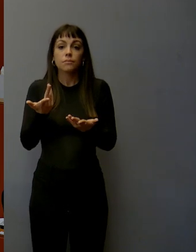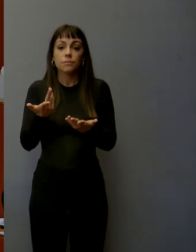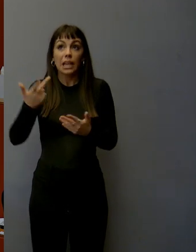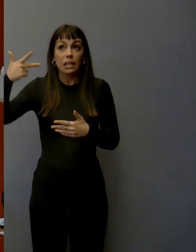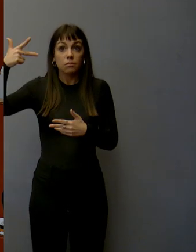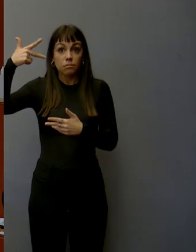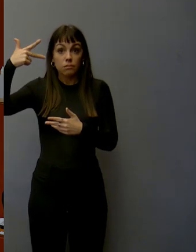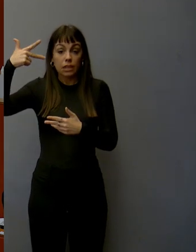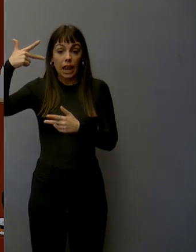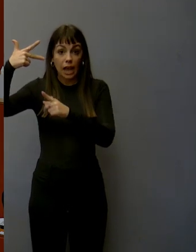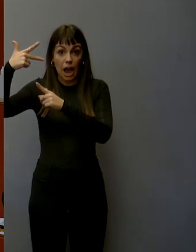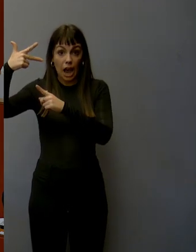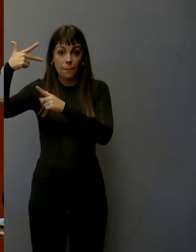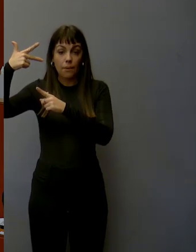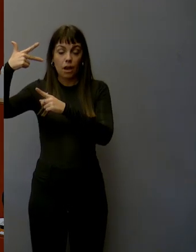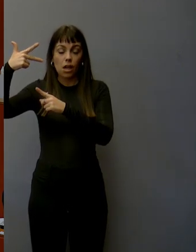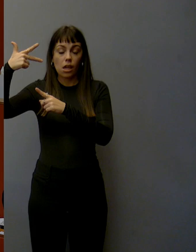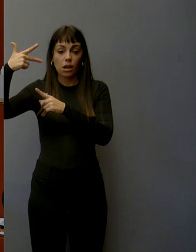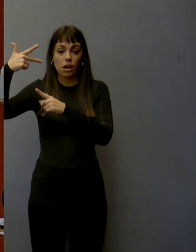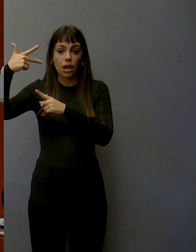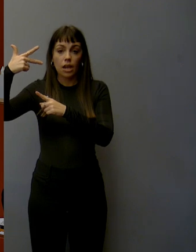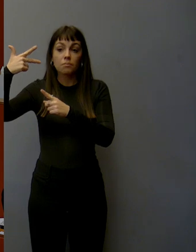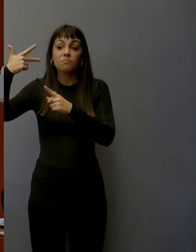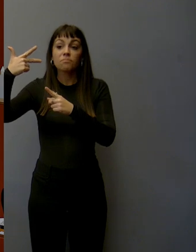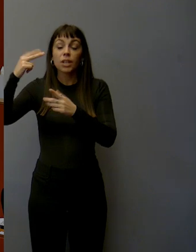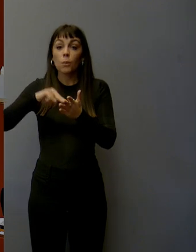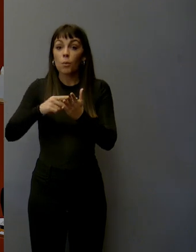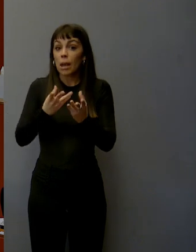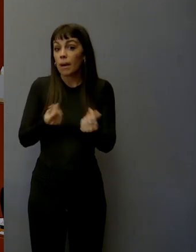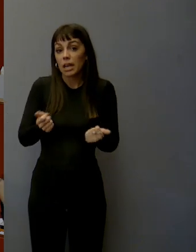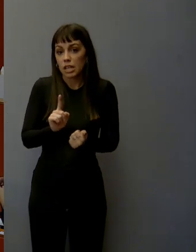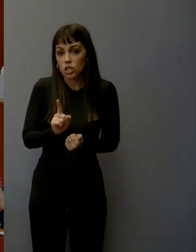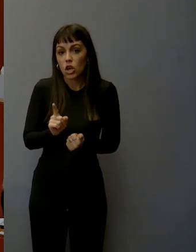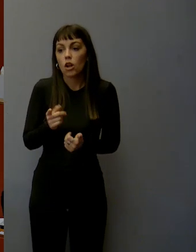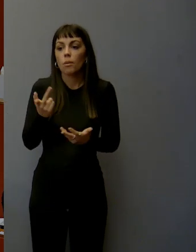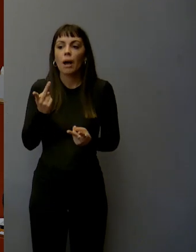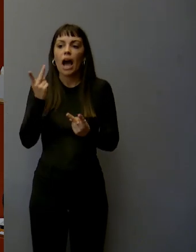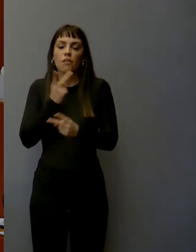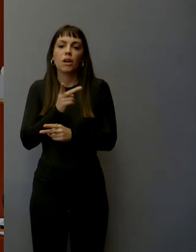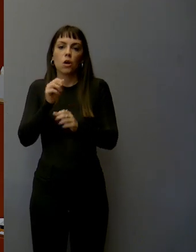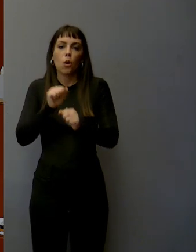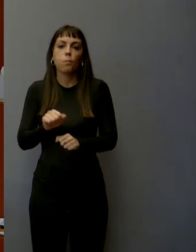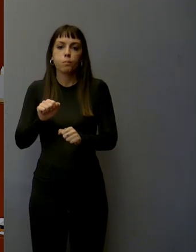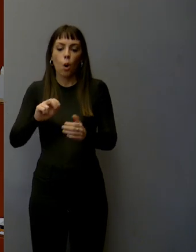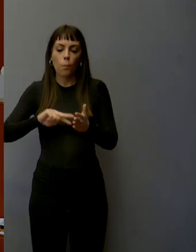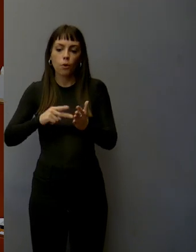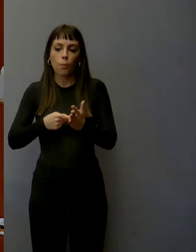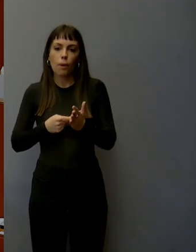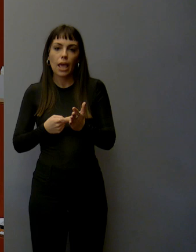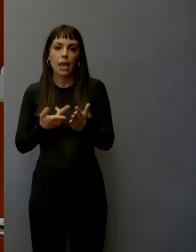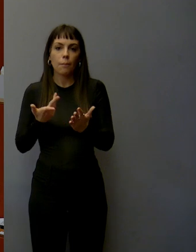sappiamo bene che comunque la telecamera non risolve il problema però è sicuramente un disincentivo passa l'ordine del giorno